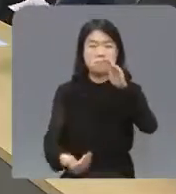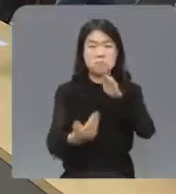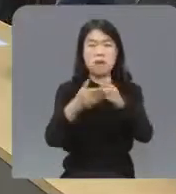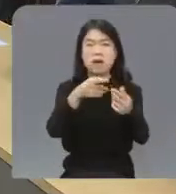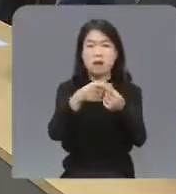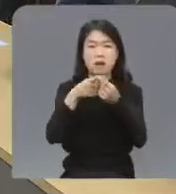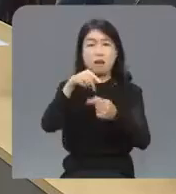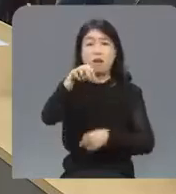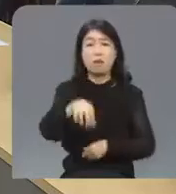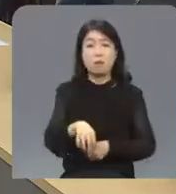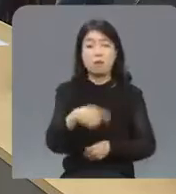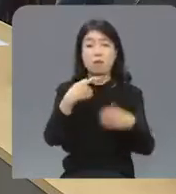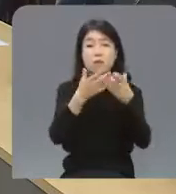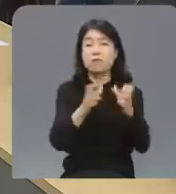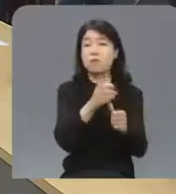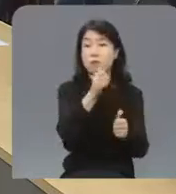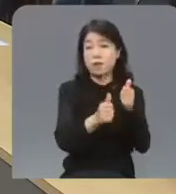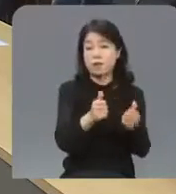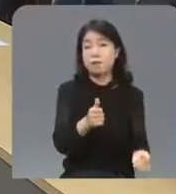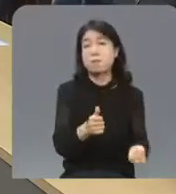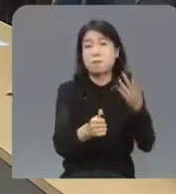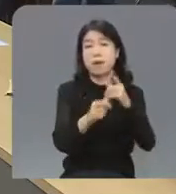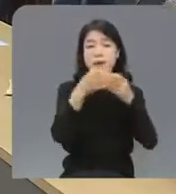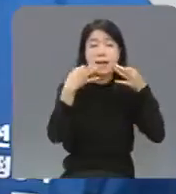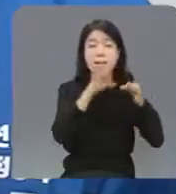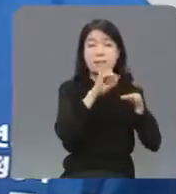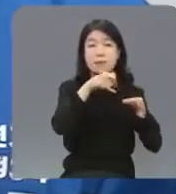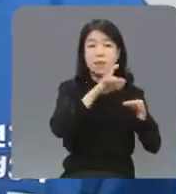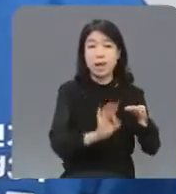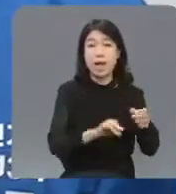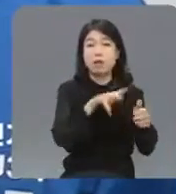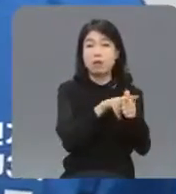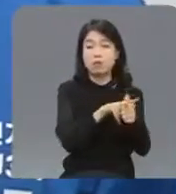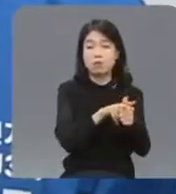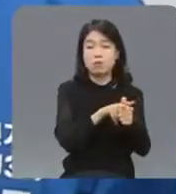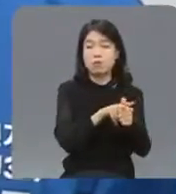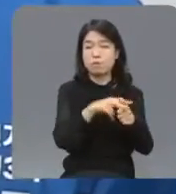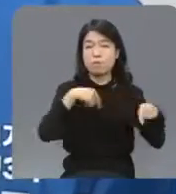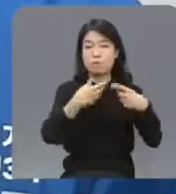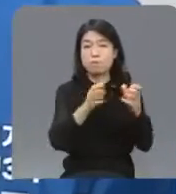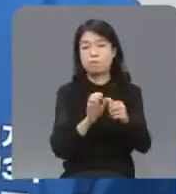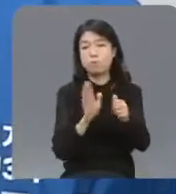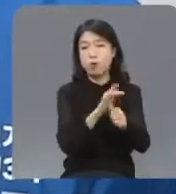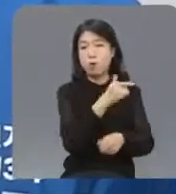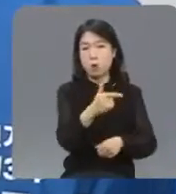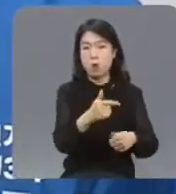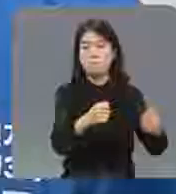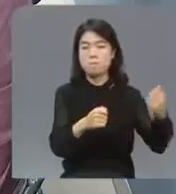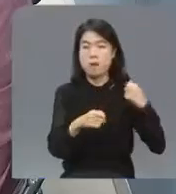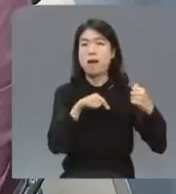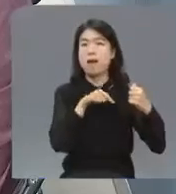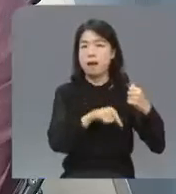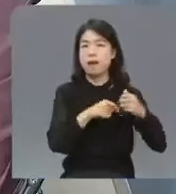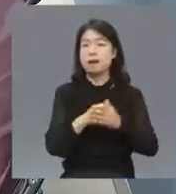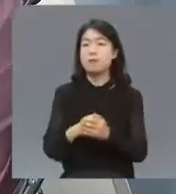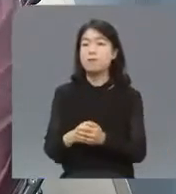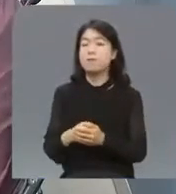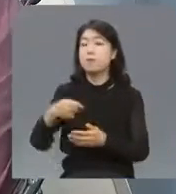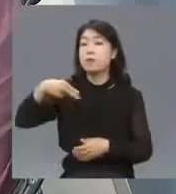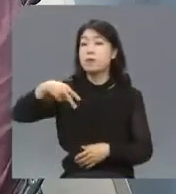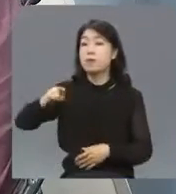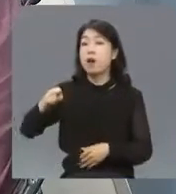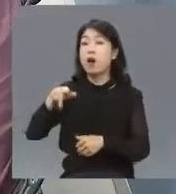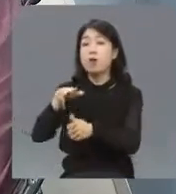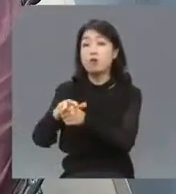꼽힙니다. 민주당 경선에서 승리한 김희강 후보는 높은 정당 지지율이 든든한 배경이고